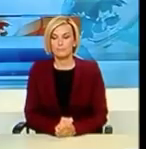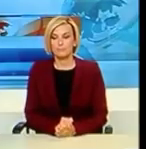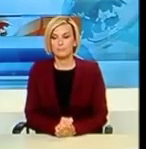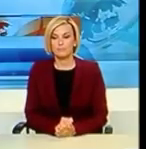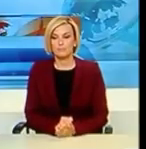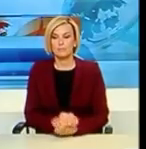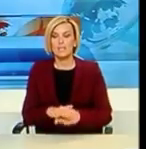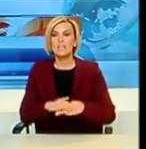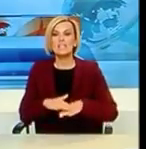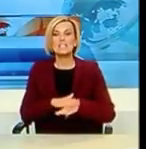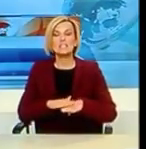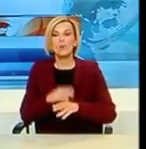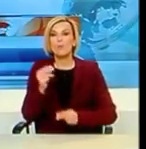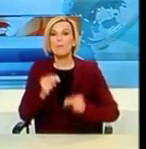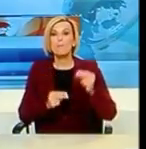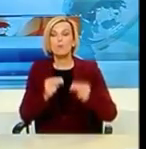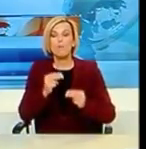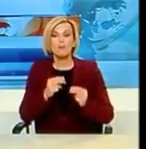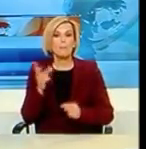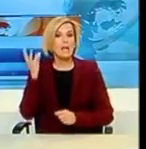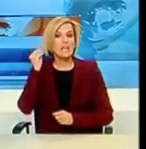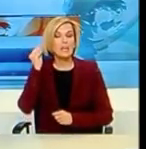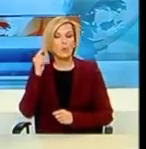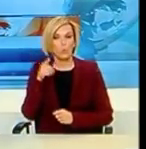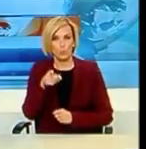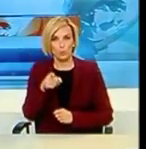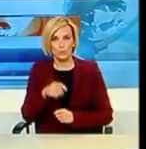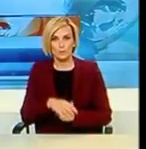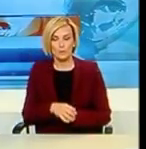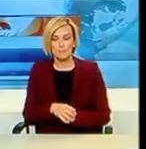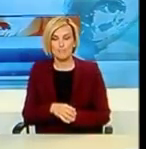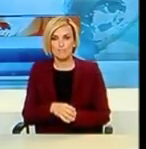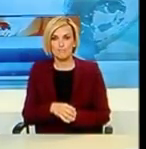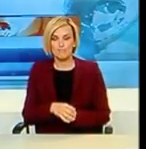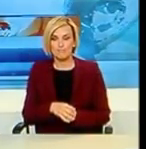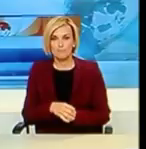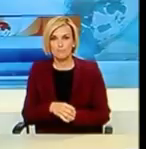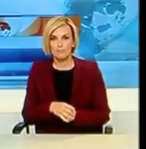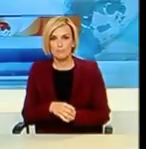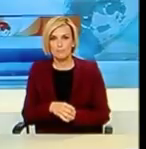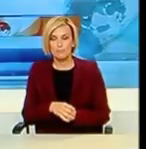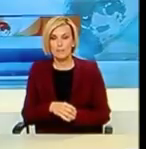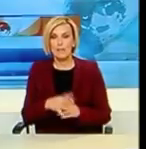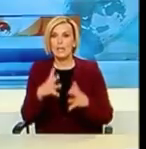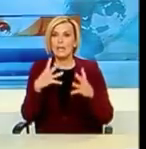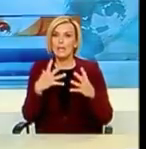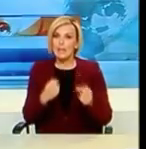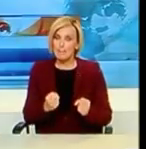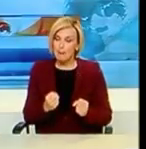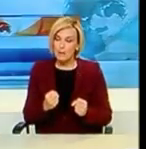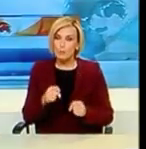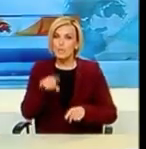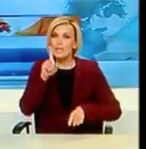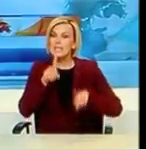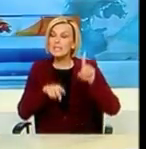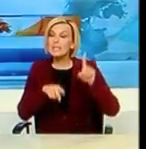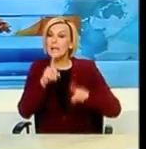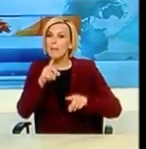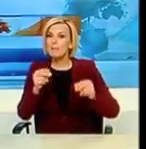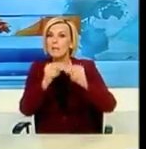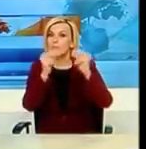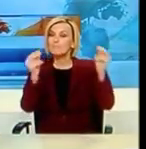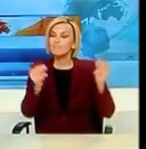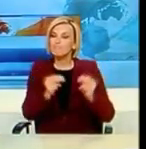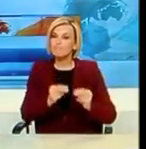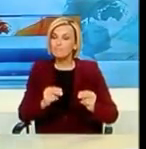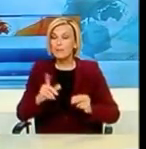διάδοση του ιού. Αλλά δεν ξέρουμε ακόμα πόσο αποτελεσματικά θα είναι. Οι επόμενες εβδομάδες θα είναι καθοριστικές και για τη